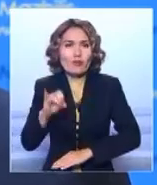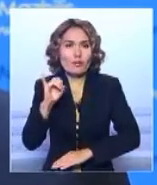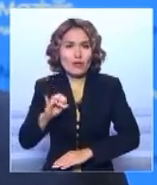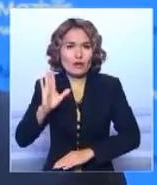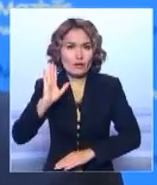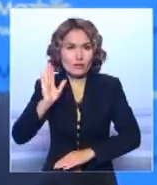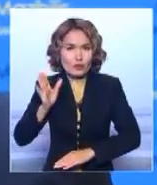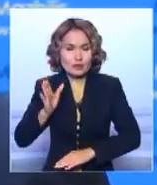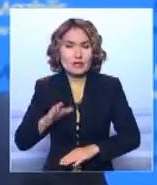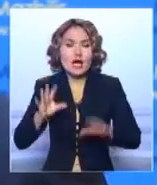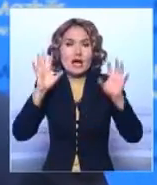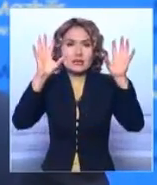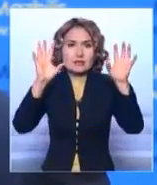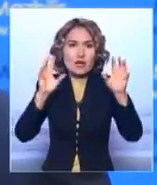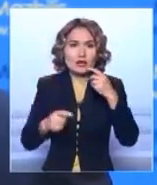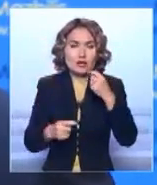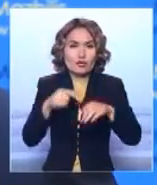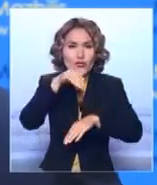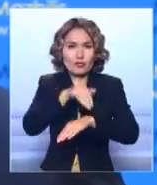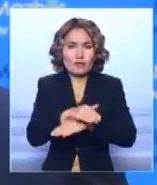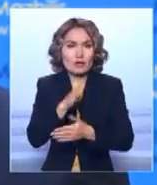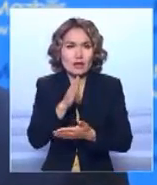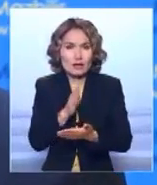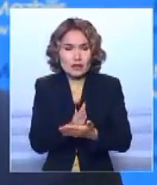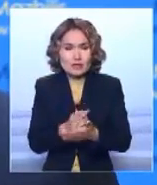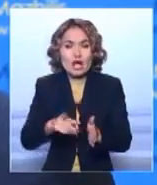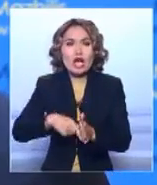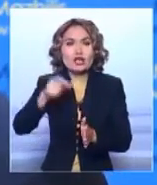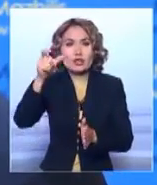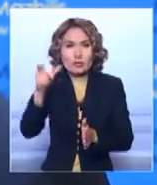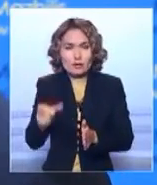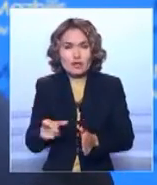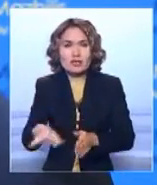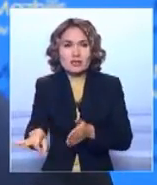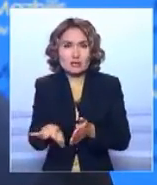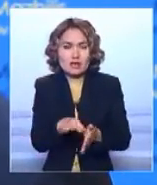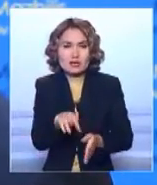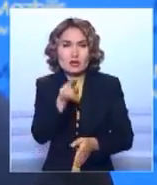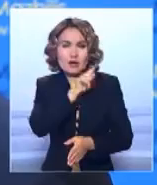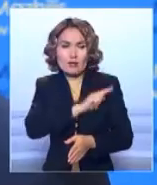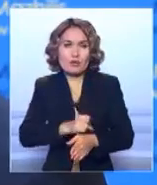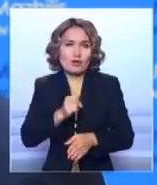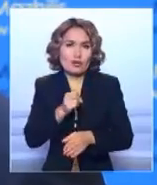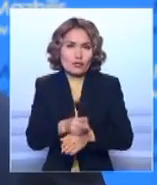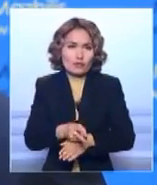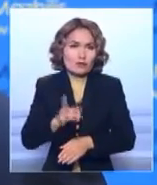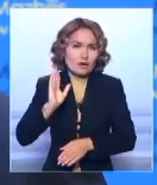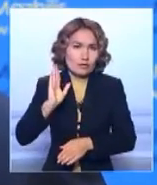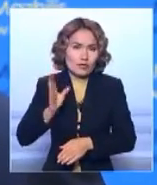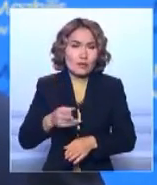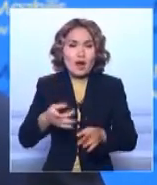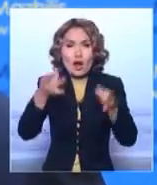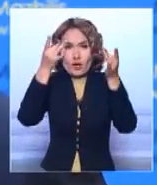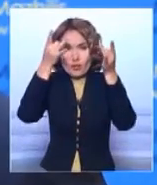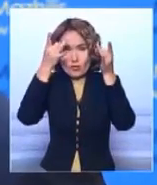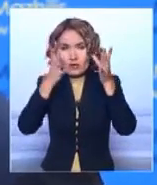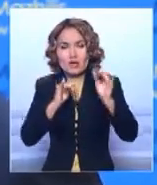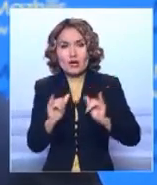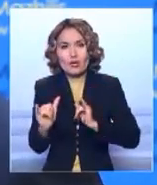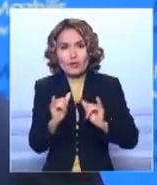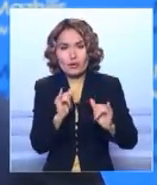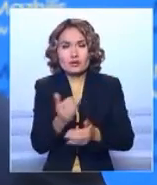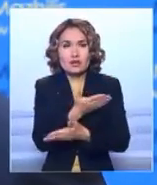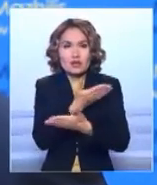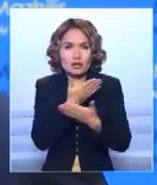фактымен айтылатын, не болмаса жай болжамменен қалай болса солай бір сөйлеуге болмайтын жағдайлар, солар